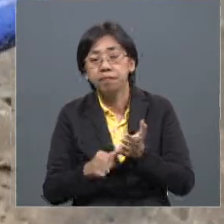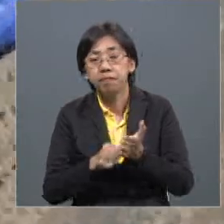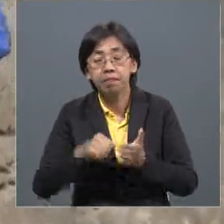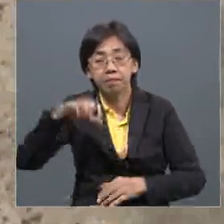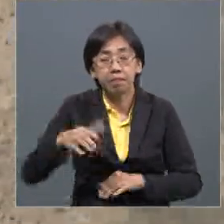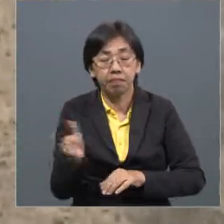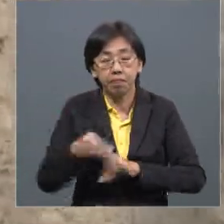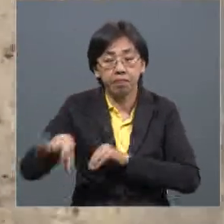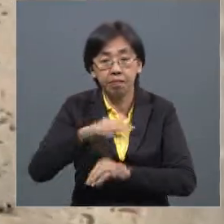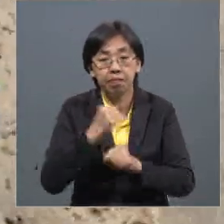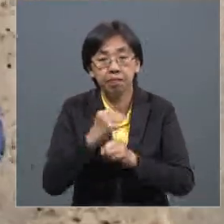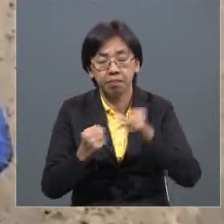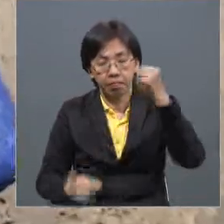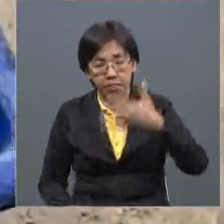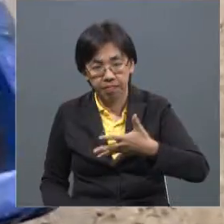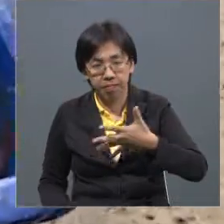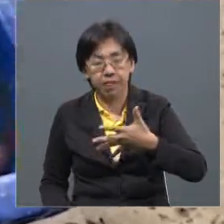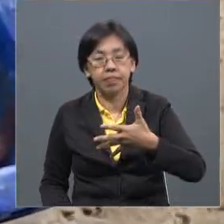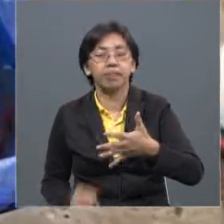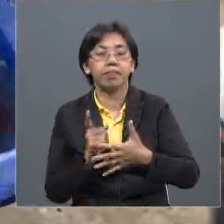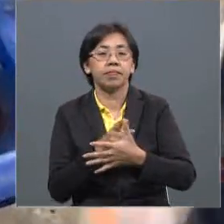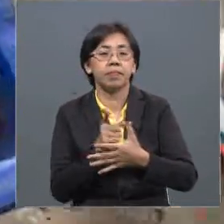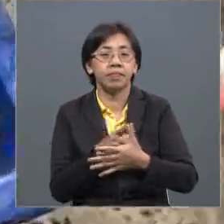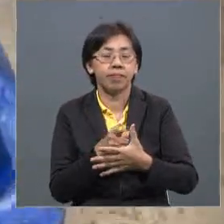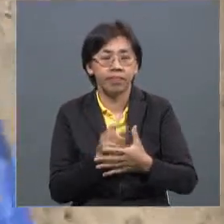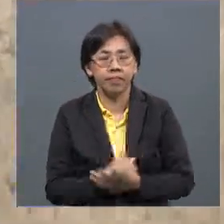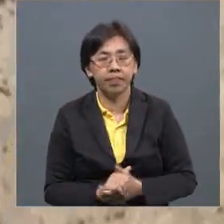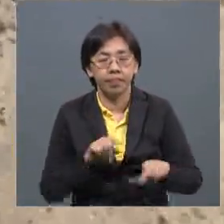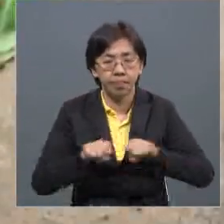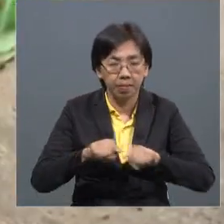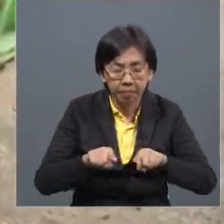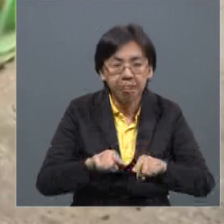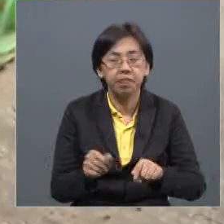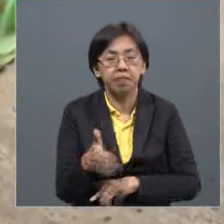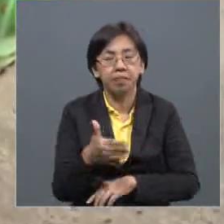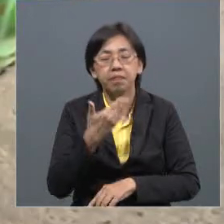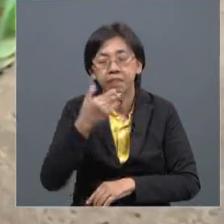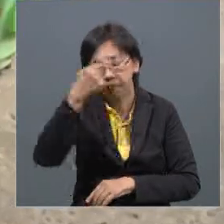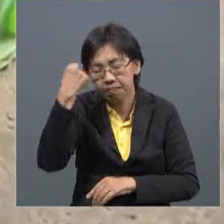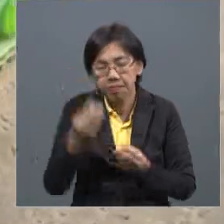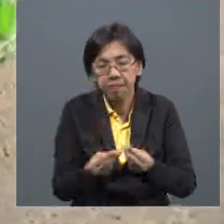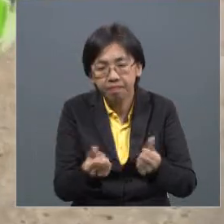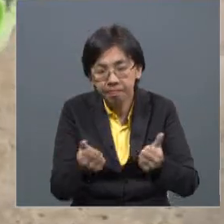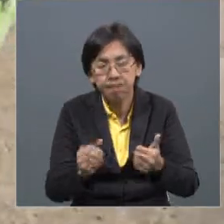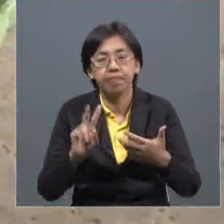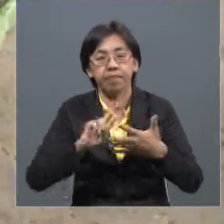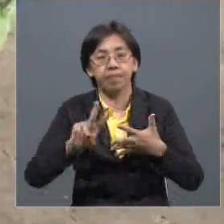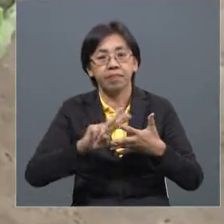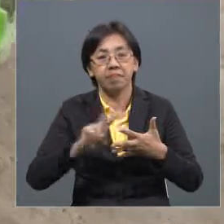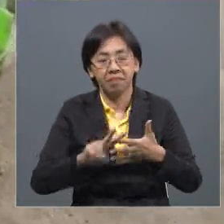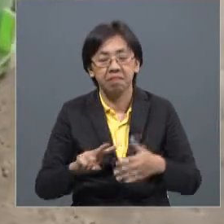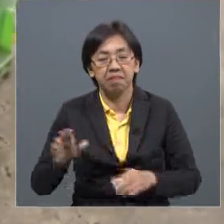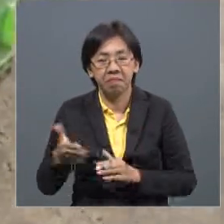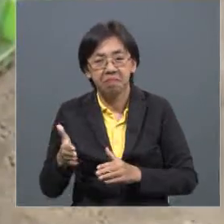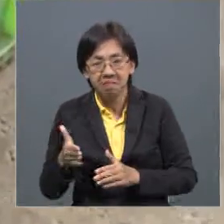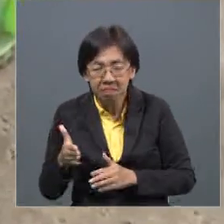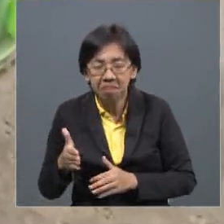การอยู่มีอยู่ 5มาตรการด้วยกันนะครับประการแรกก็ก็คือควบคุมและกำจัดปลลาหมอคังดำนะฮะอันต่อมาก็คือปล่อยนักล่าลง